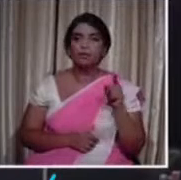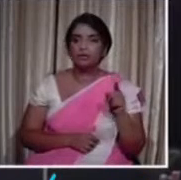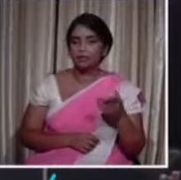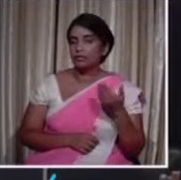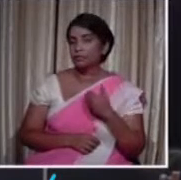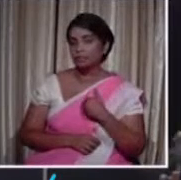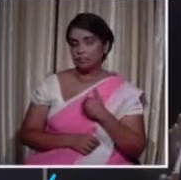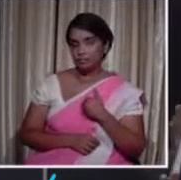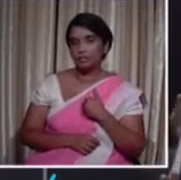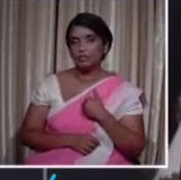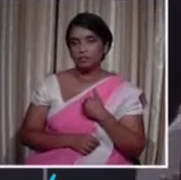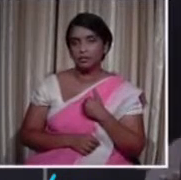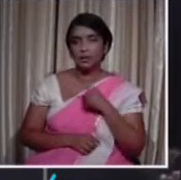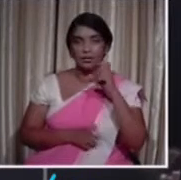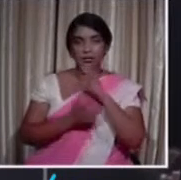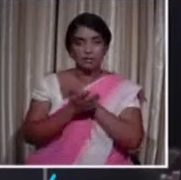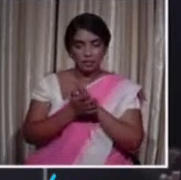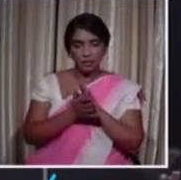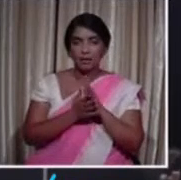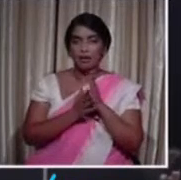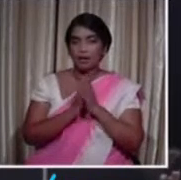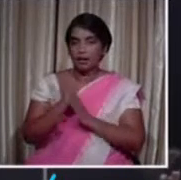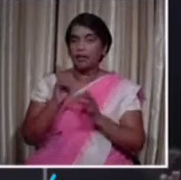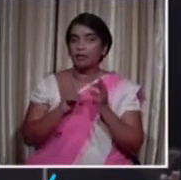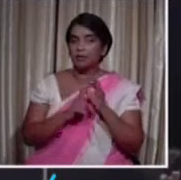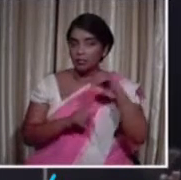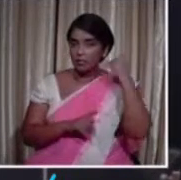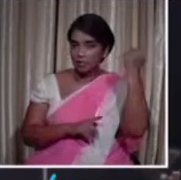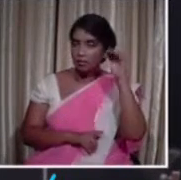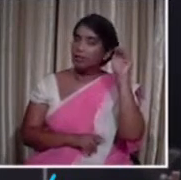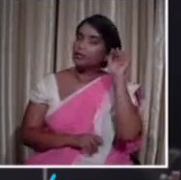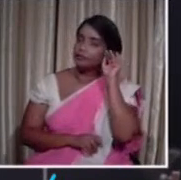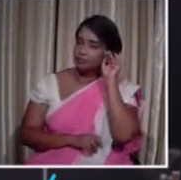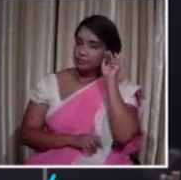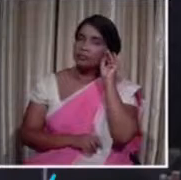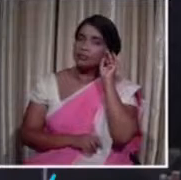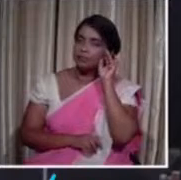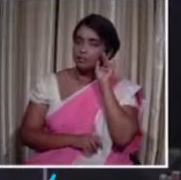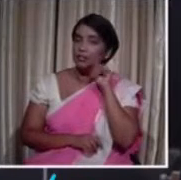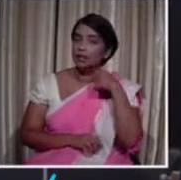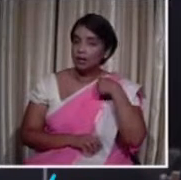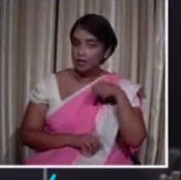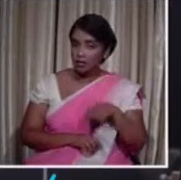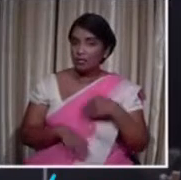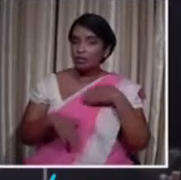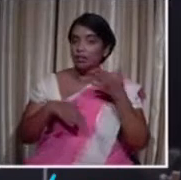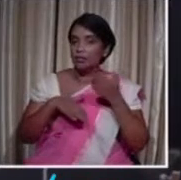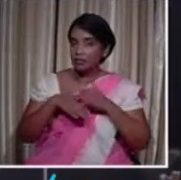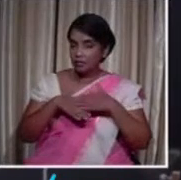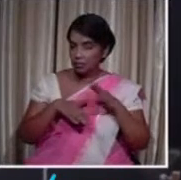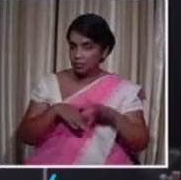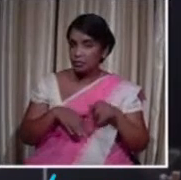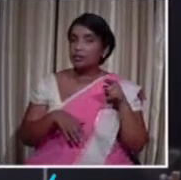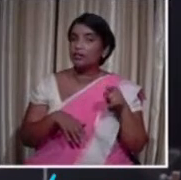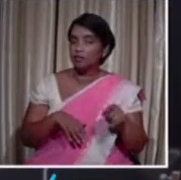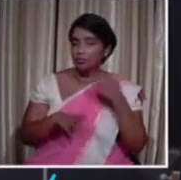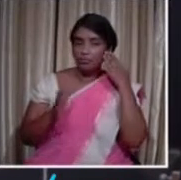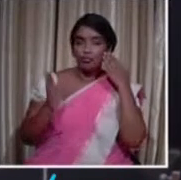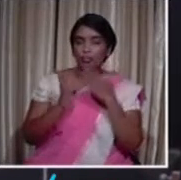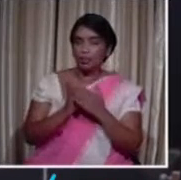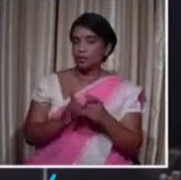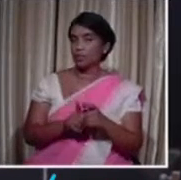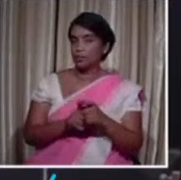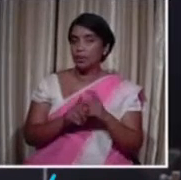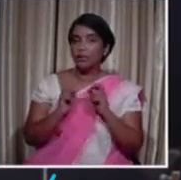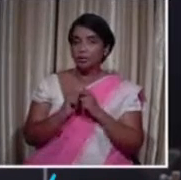Mama ape champika ranawaka mantumaya katawata ehunkan dunna ada api muna diila tiena tatwe barapatala